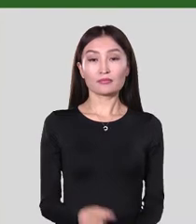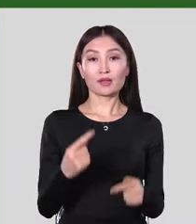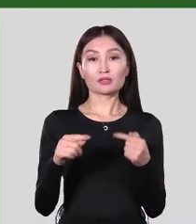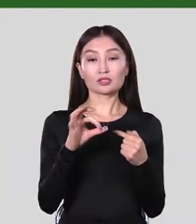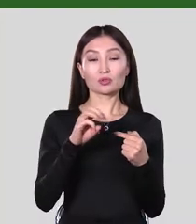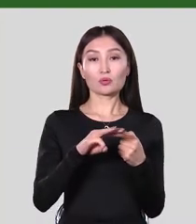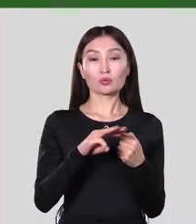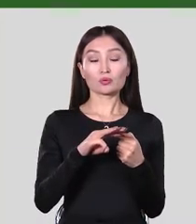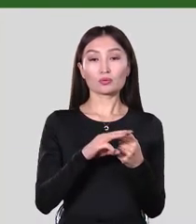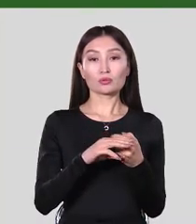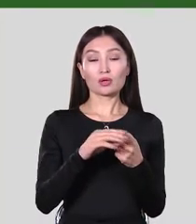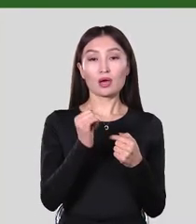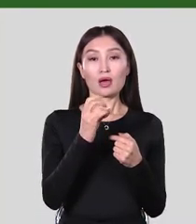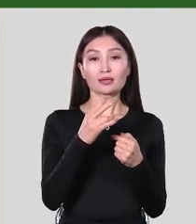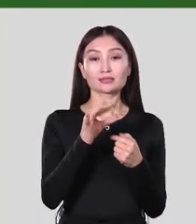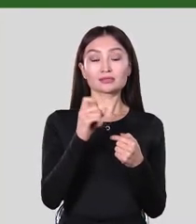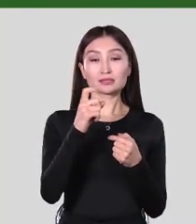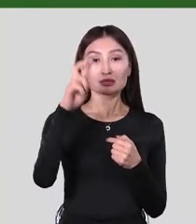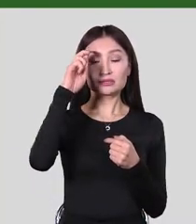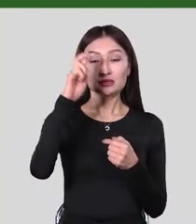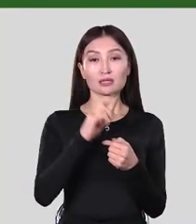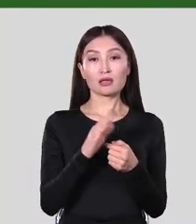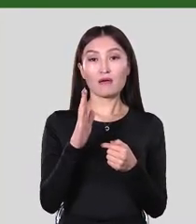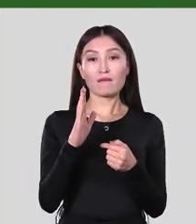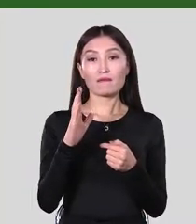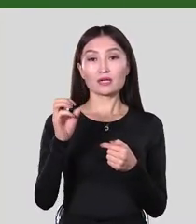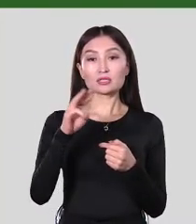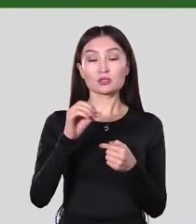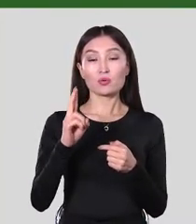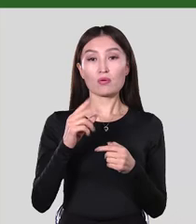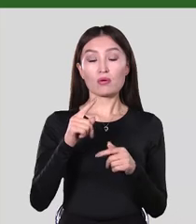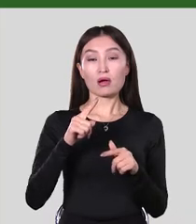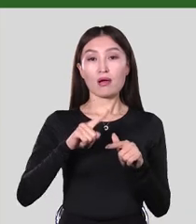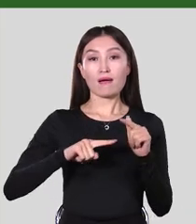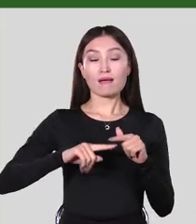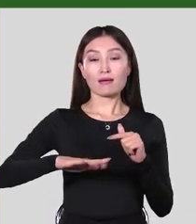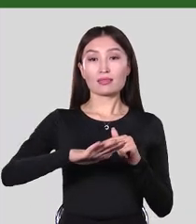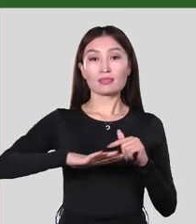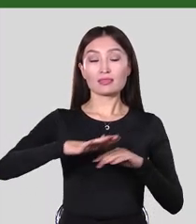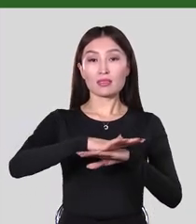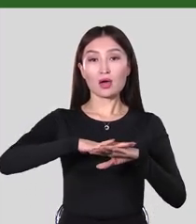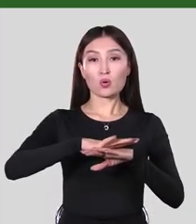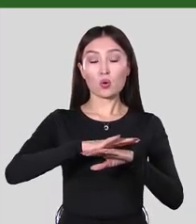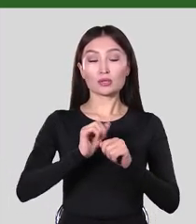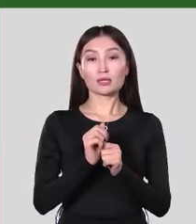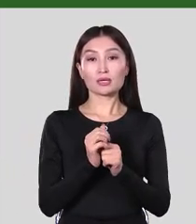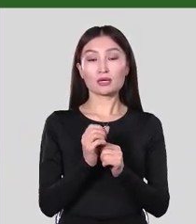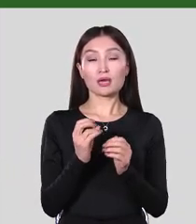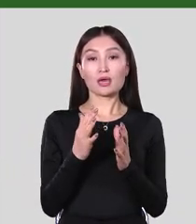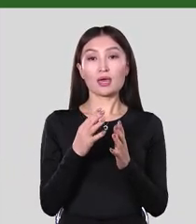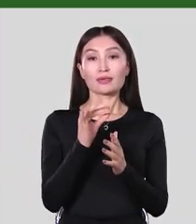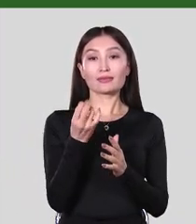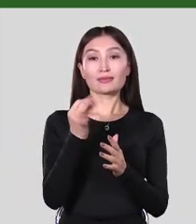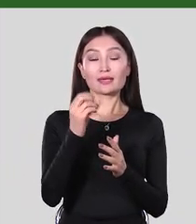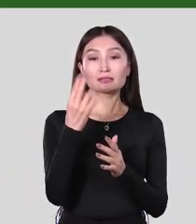отличие от андских стран, на востоке Южной Америки коренные народы, индейцы, составляют очень незначительную долю